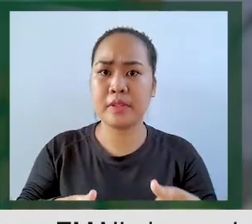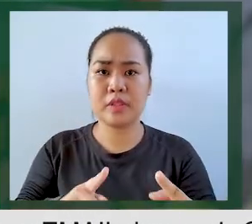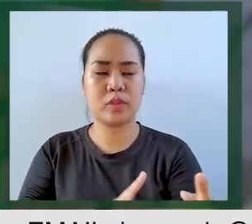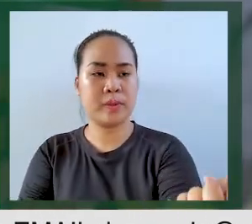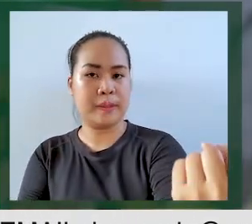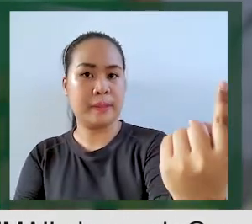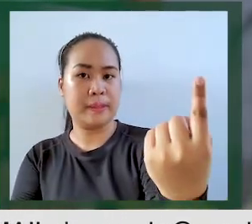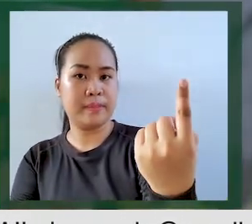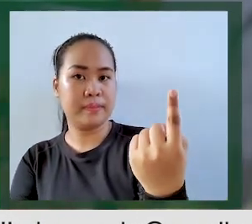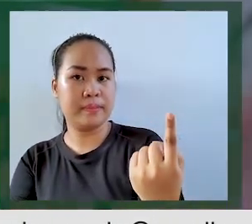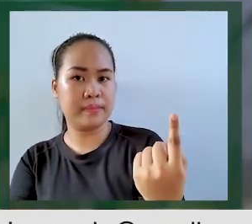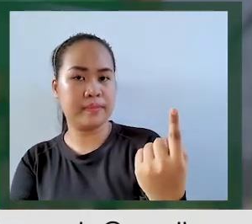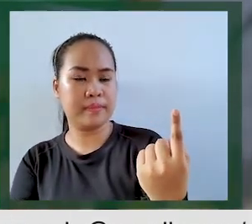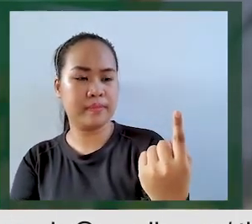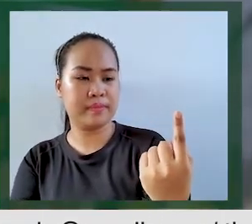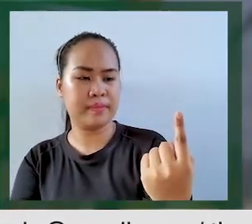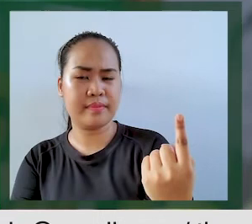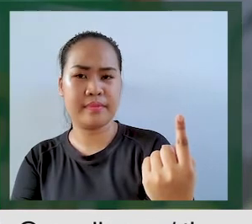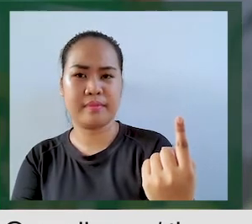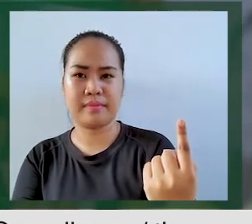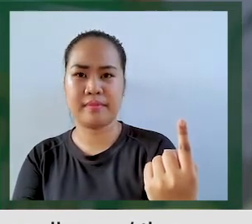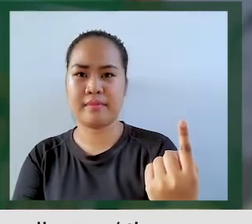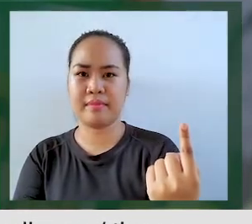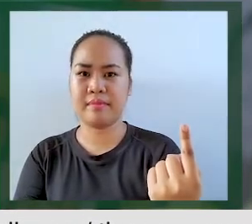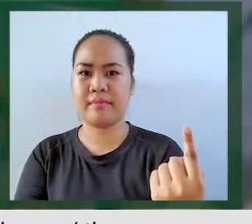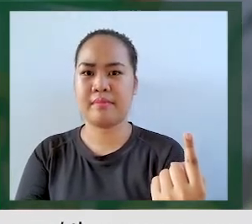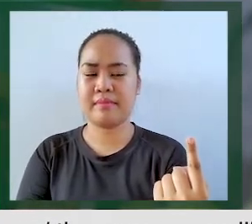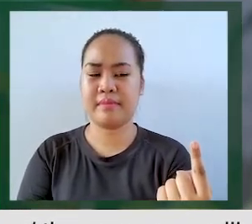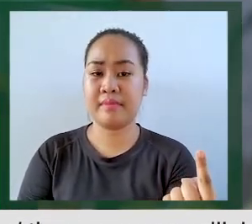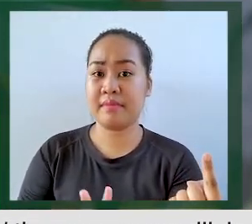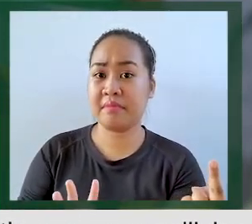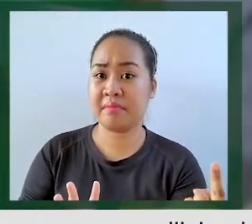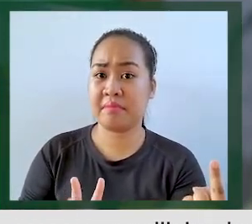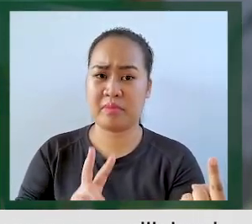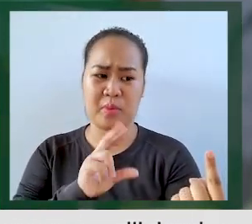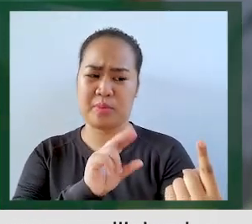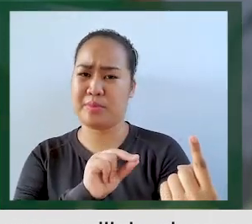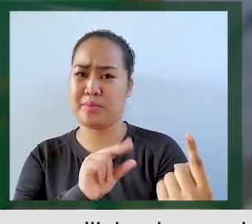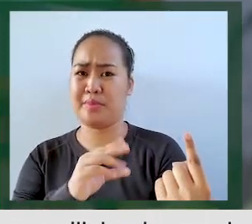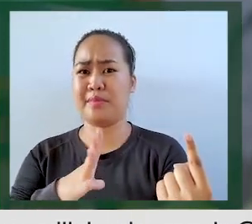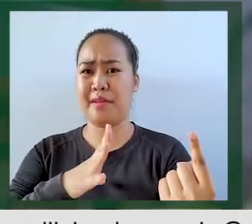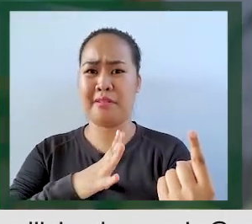treat ourselves, no, treat everyone as if meron, 'di ba? Hindi ko mo